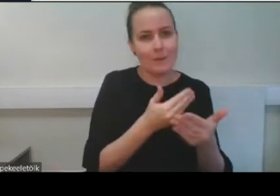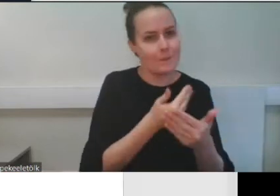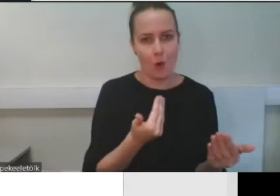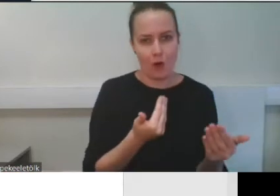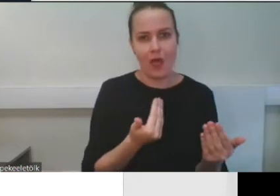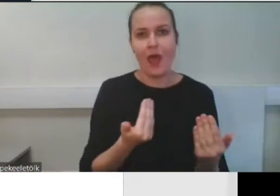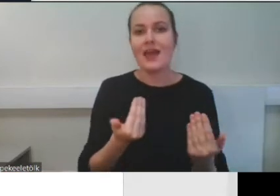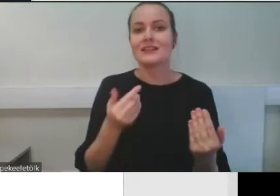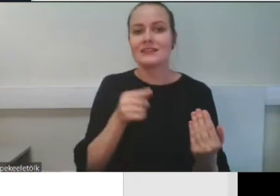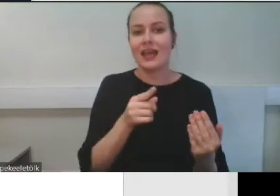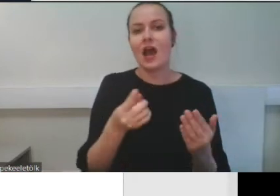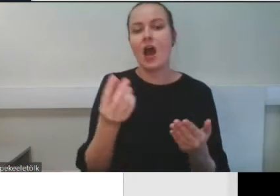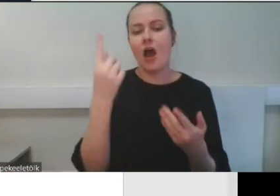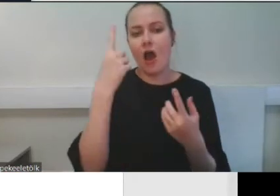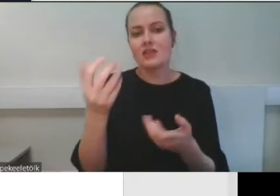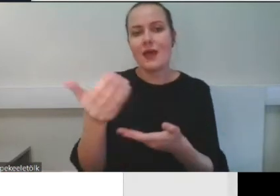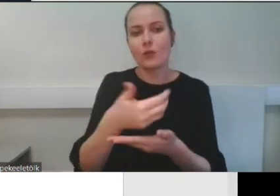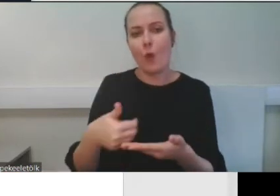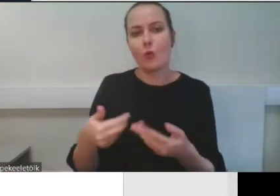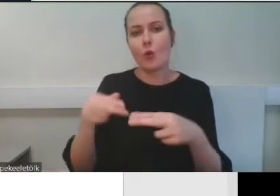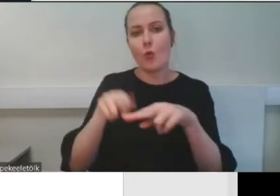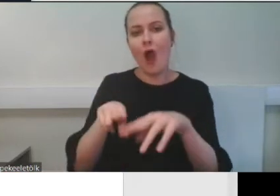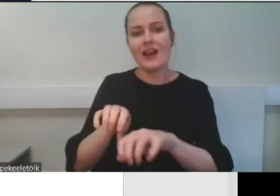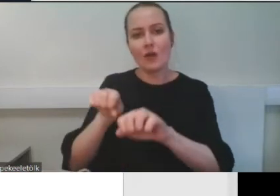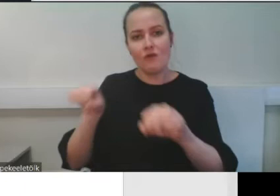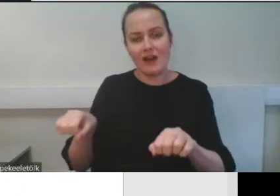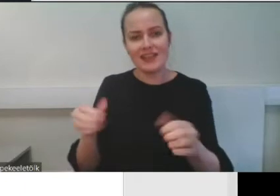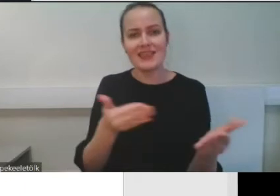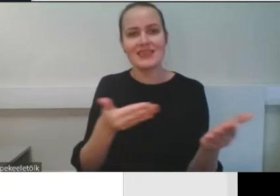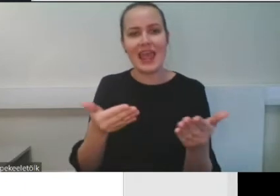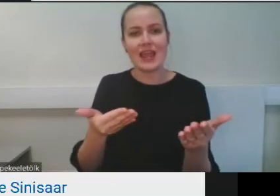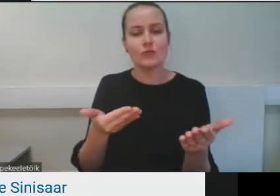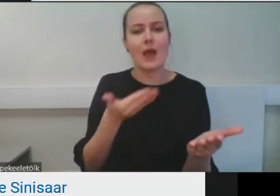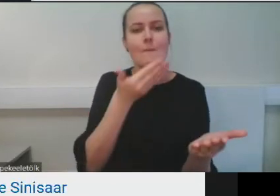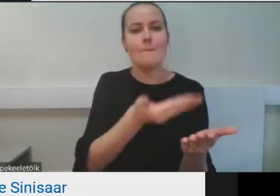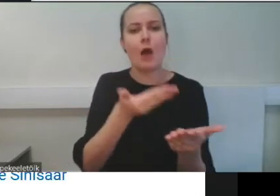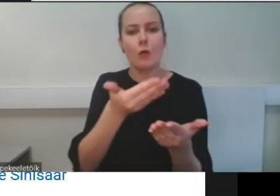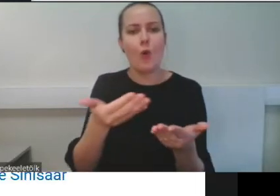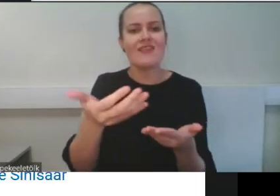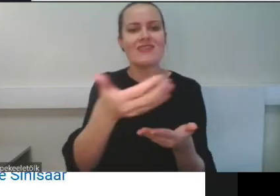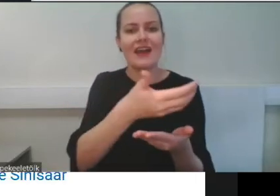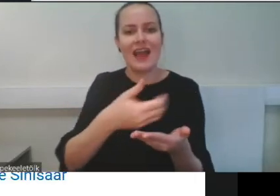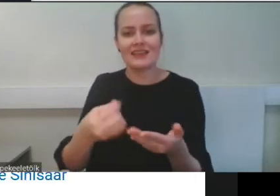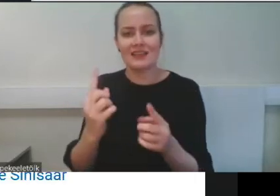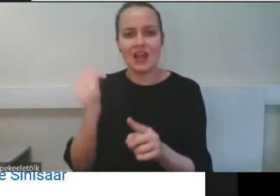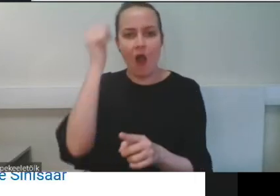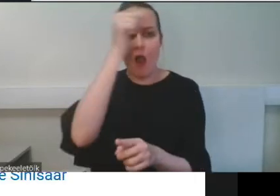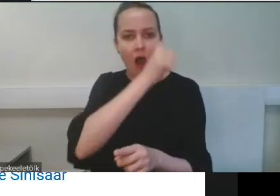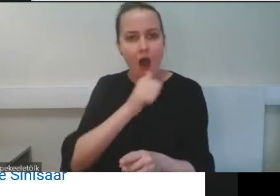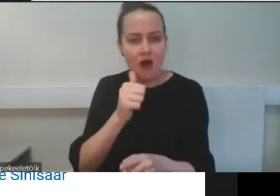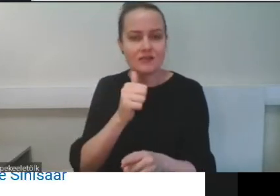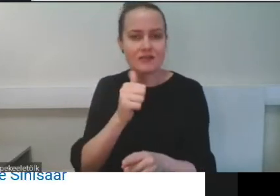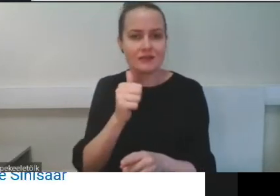tarbimine ja siis on nii-öelda tarbimiskaalud alla 14-aastastele, üle